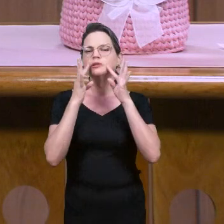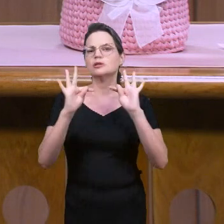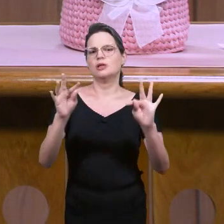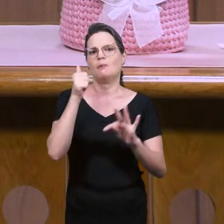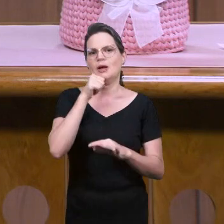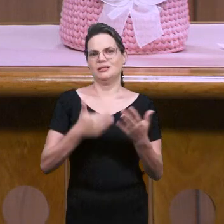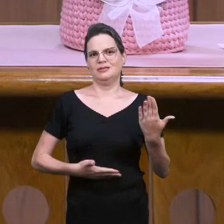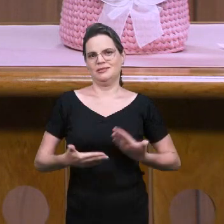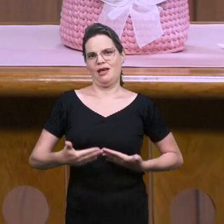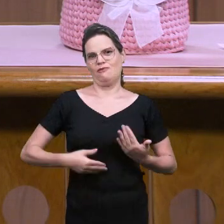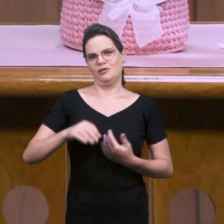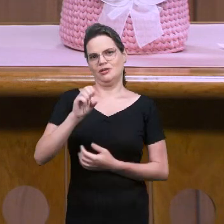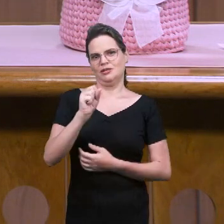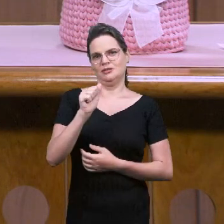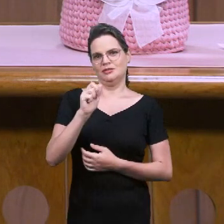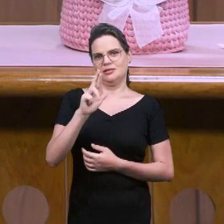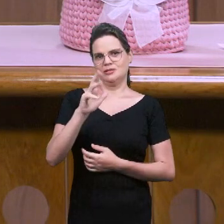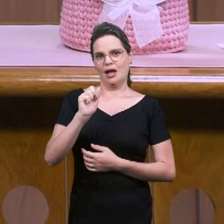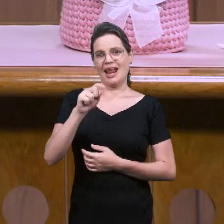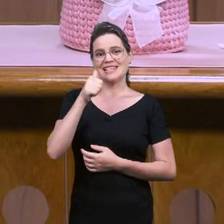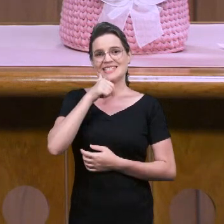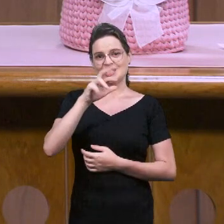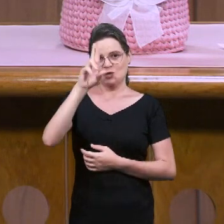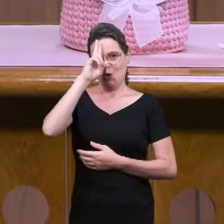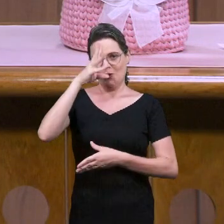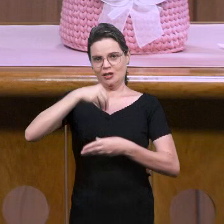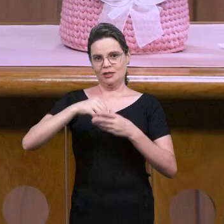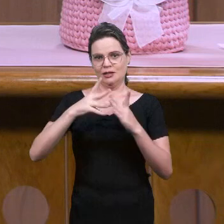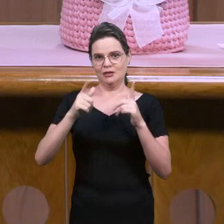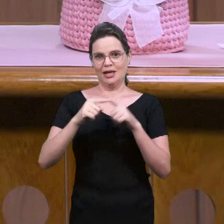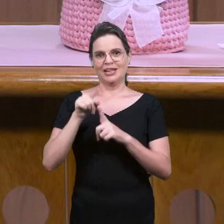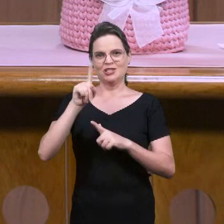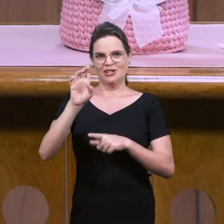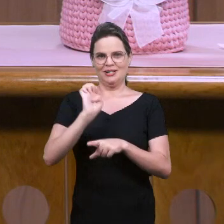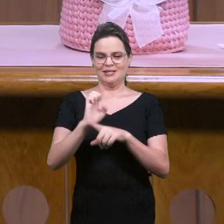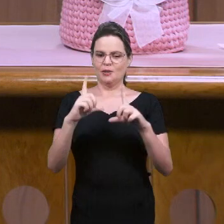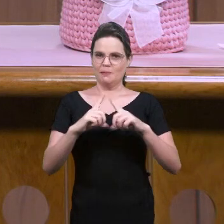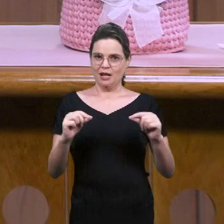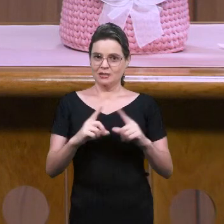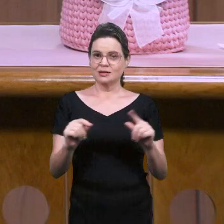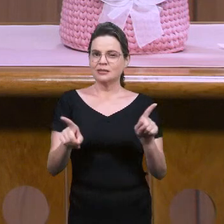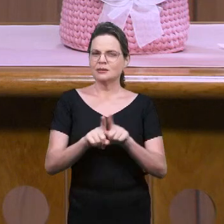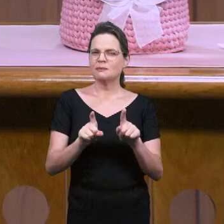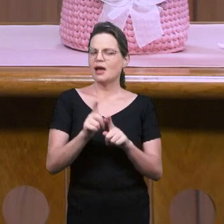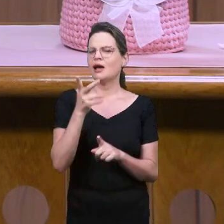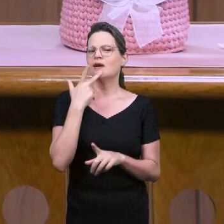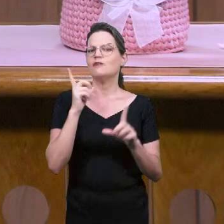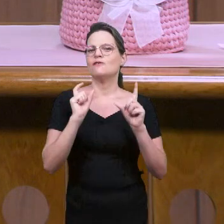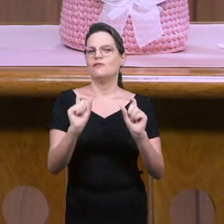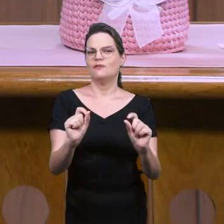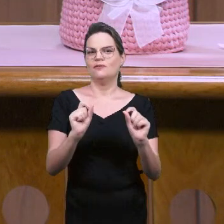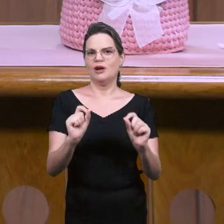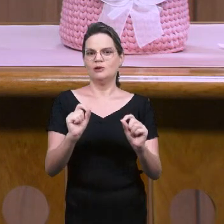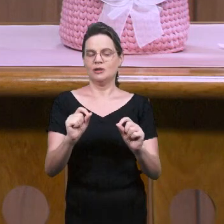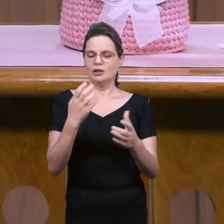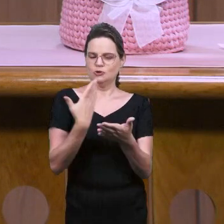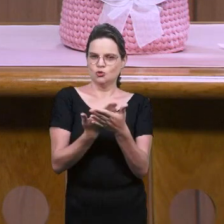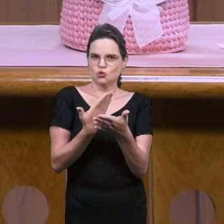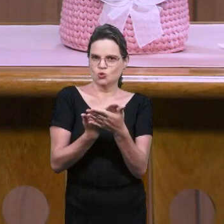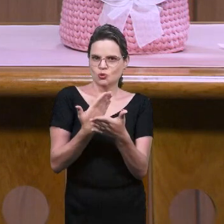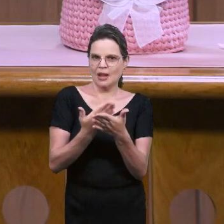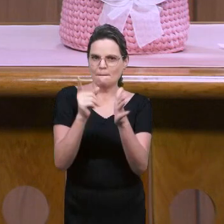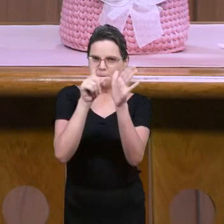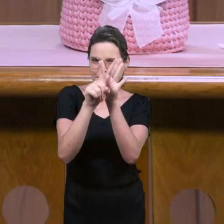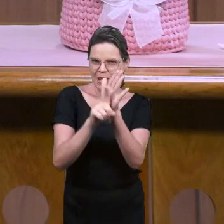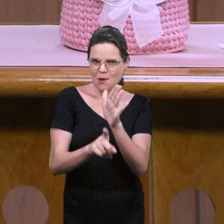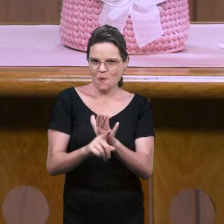sœur Sarah. Sarah, elle est du groupe de dames de l'église de Brasilia aussi, où elle écrit en disant que les